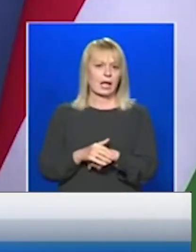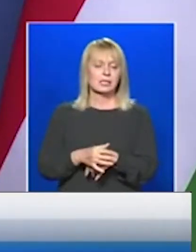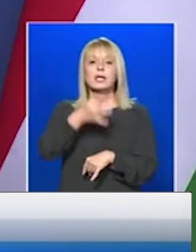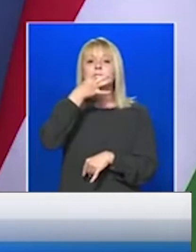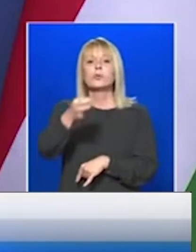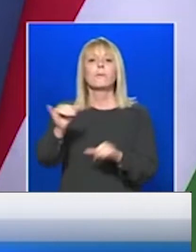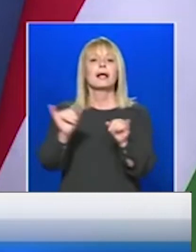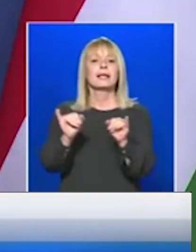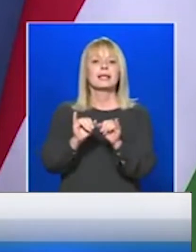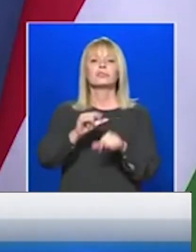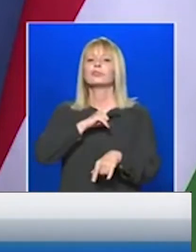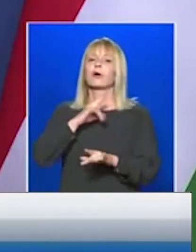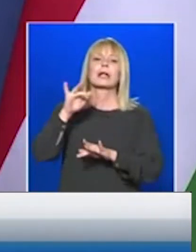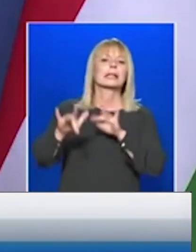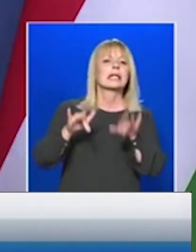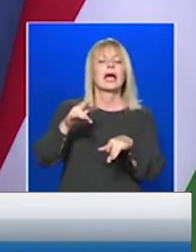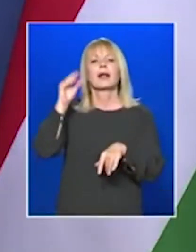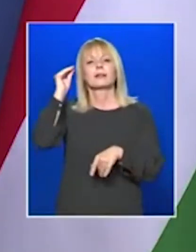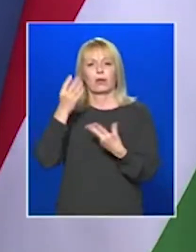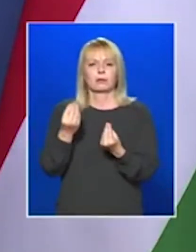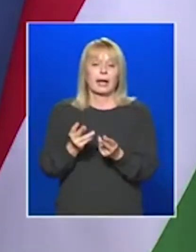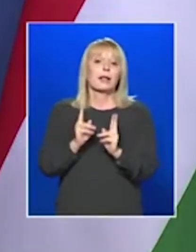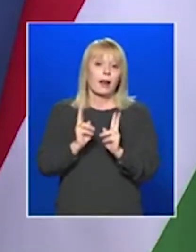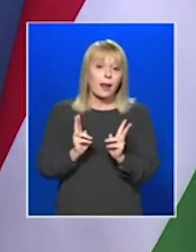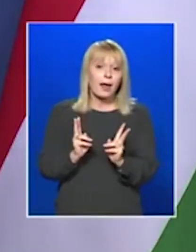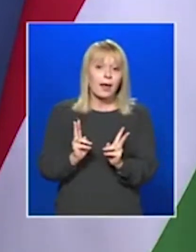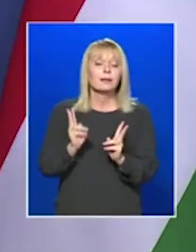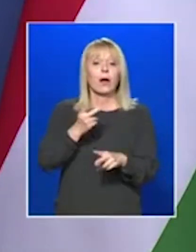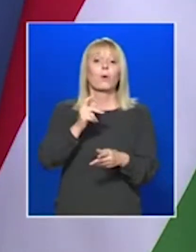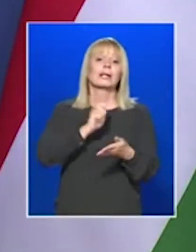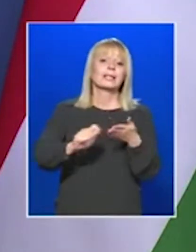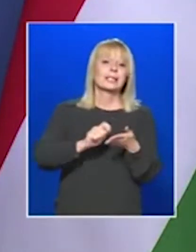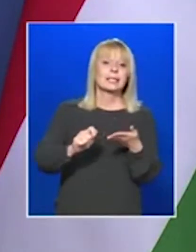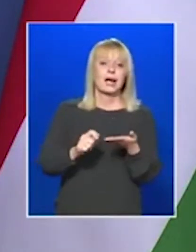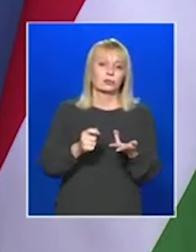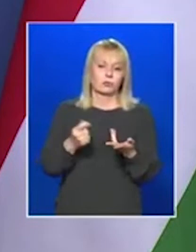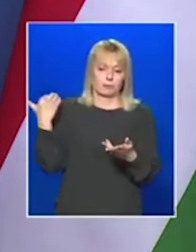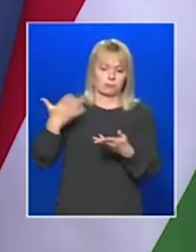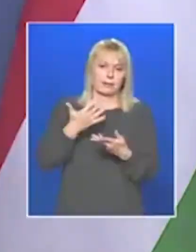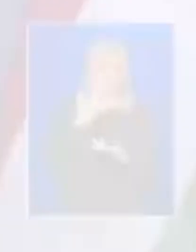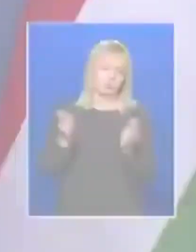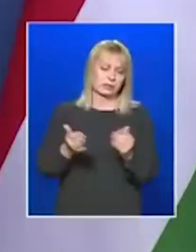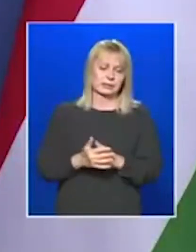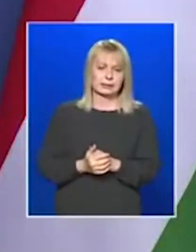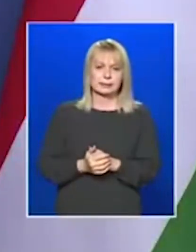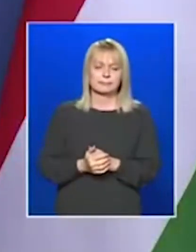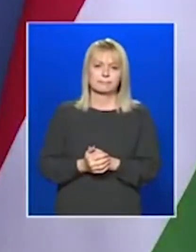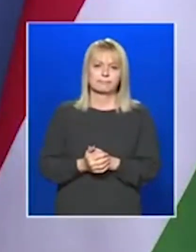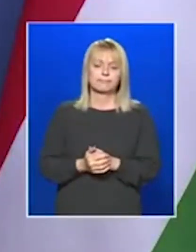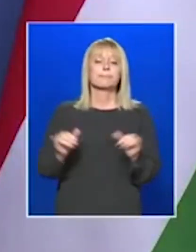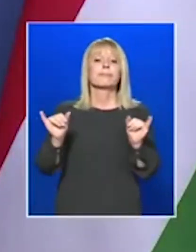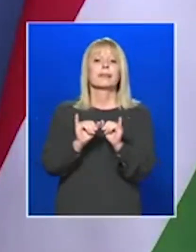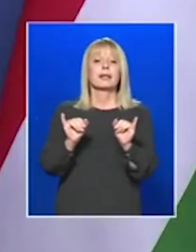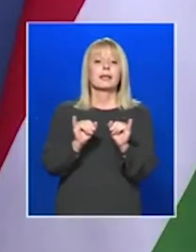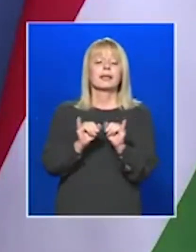Szóbeli érettségi csak annál a néhány tárgynál lehet, ahol egyébként írásbeli letételére eddig nem volt lehetőség. Gulyás Gergely